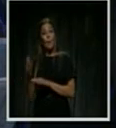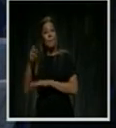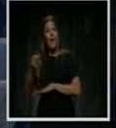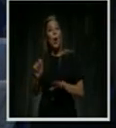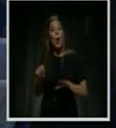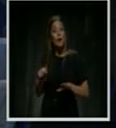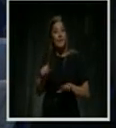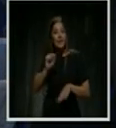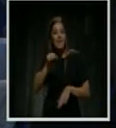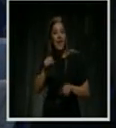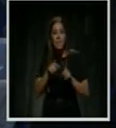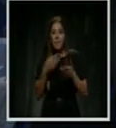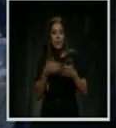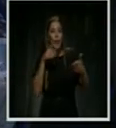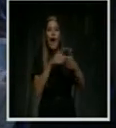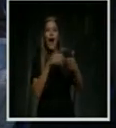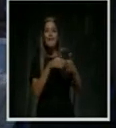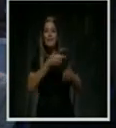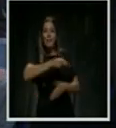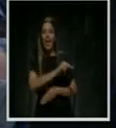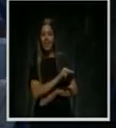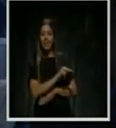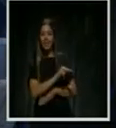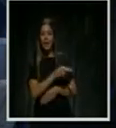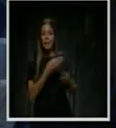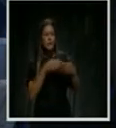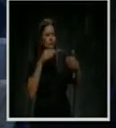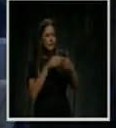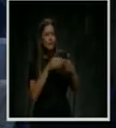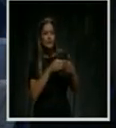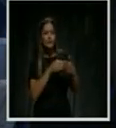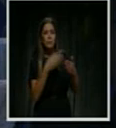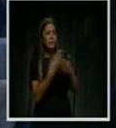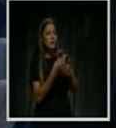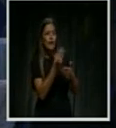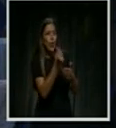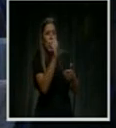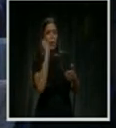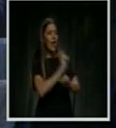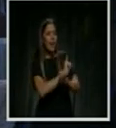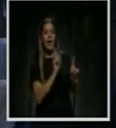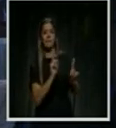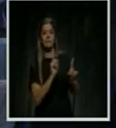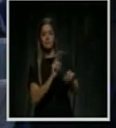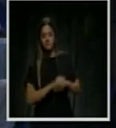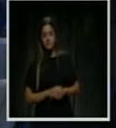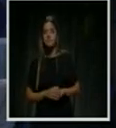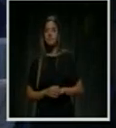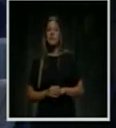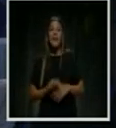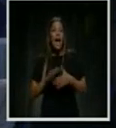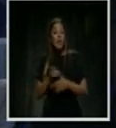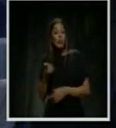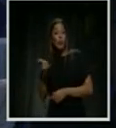jipprova iżomna milli aħna propju nġibu dawk il-flus. Għaliex,